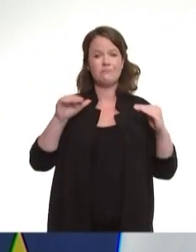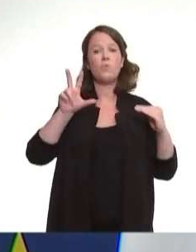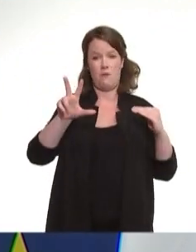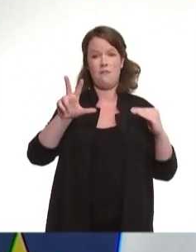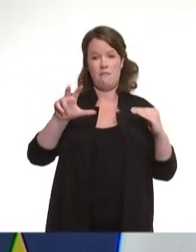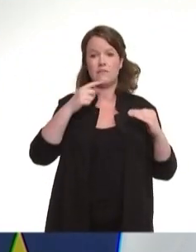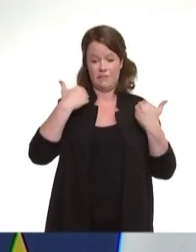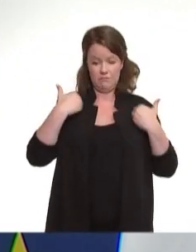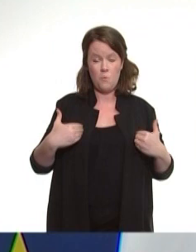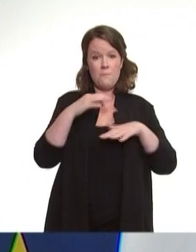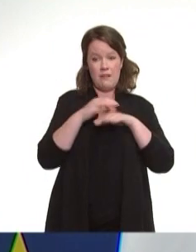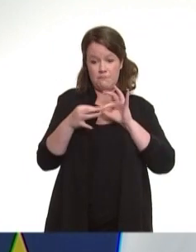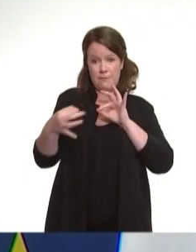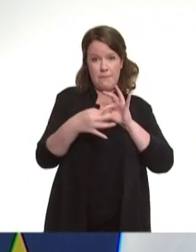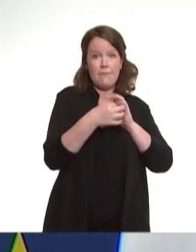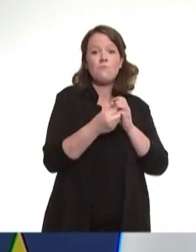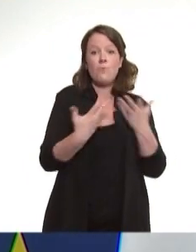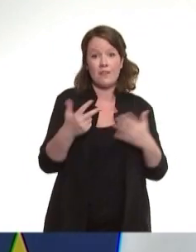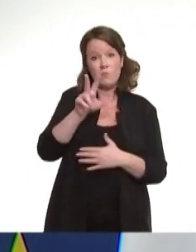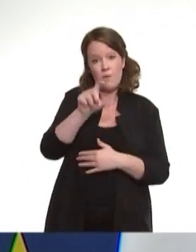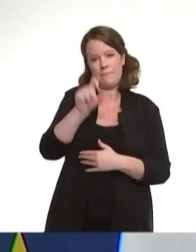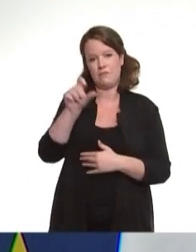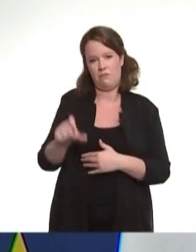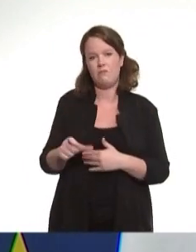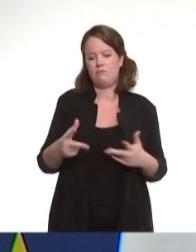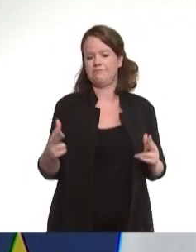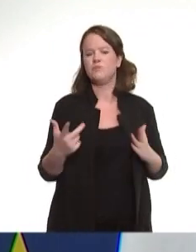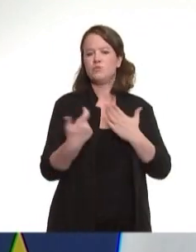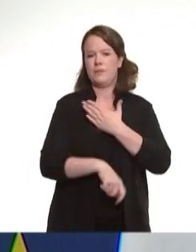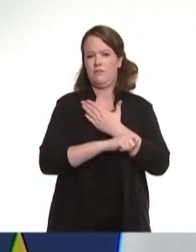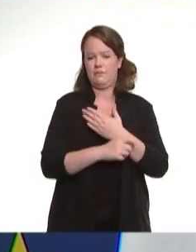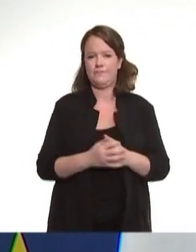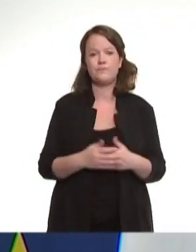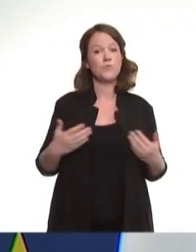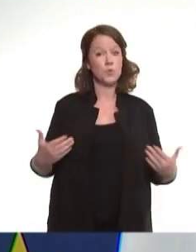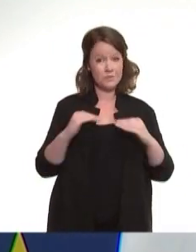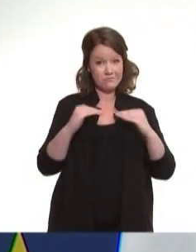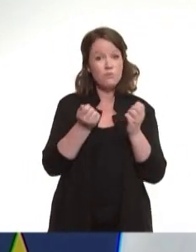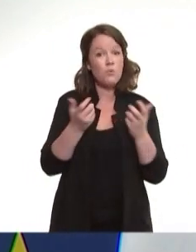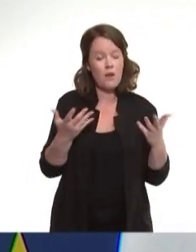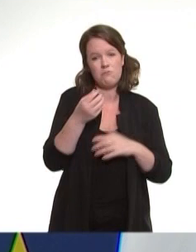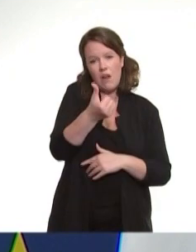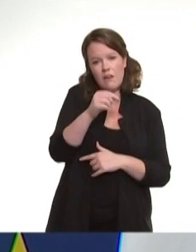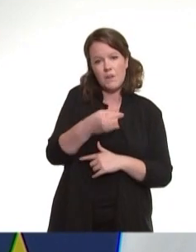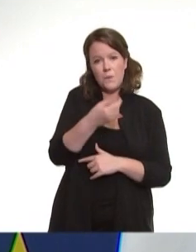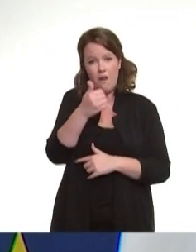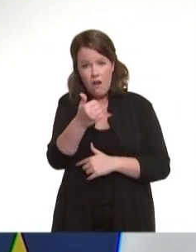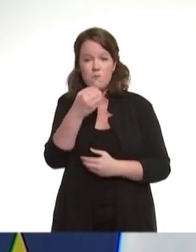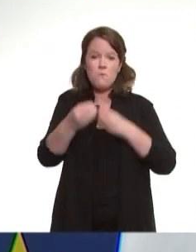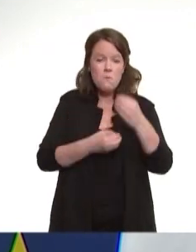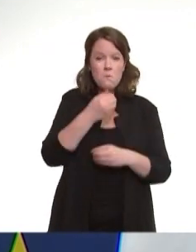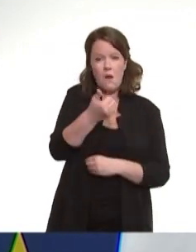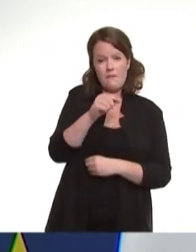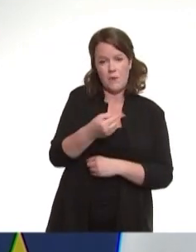trois personnes en une semaine aujourd'hui on estime aux alentours de 1,1 1,2 selon les indicateurs ça veut dire que si je suis malade